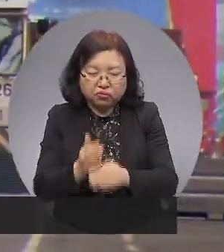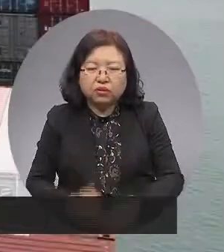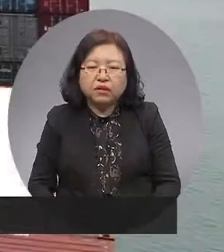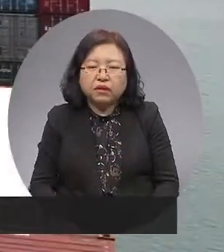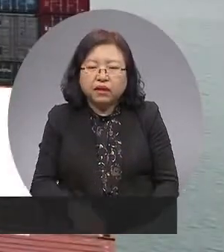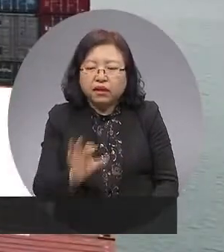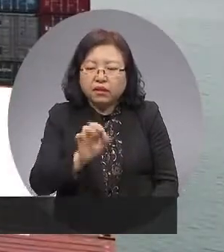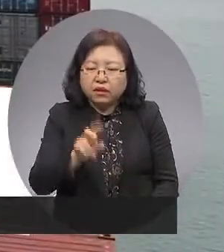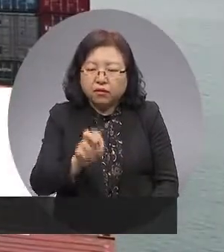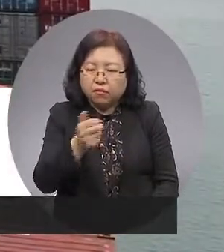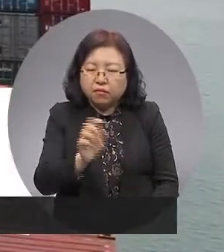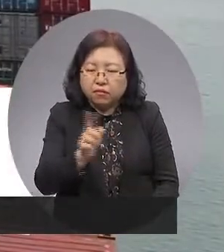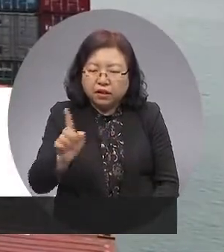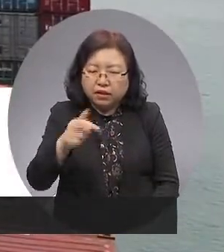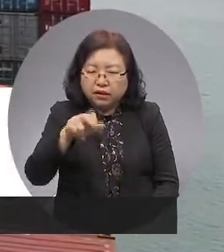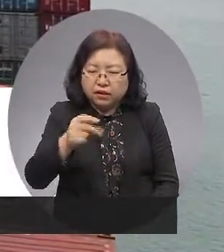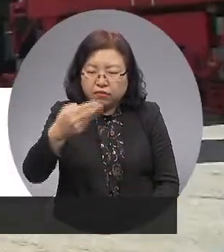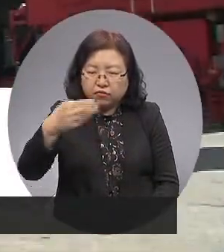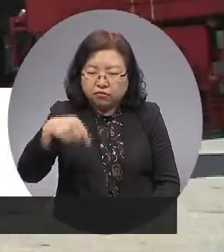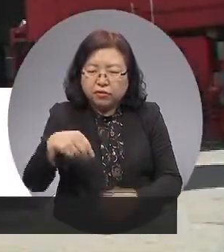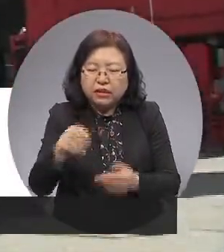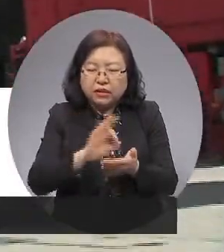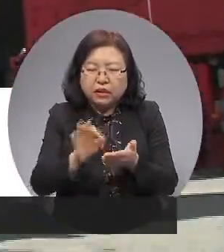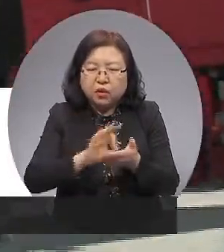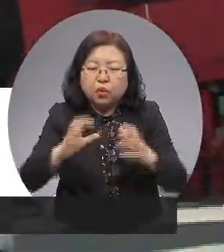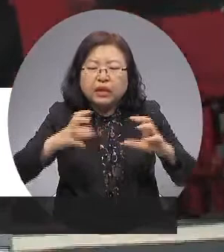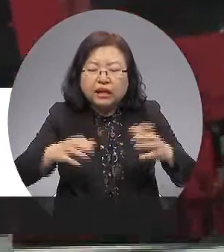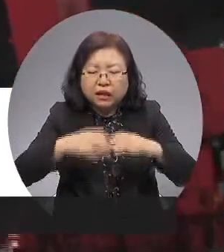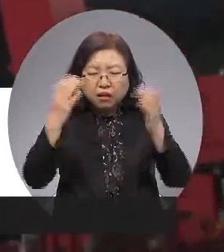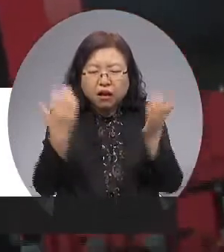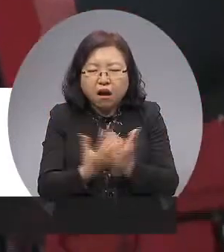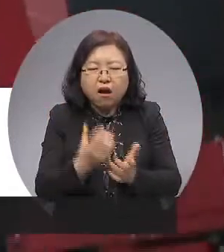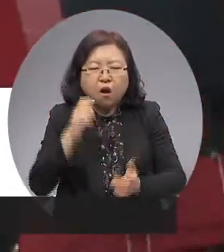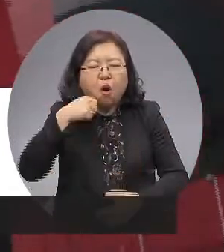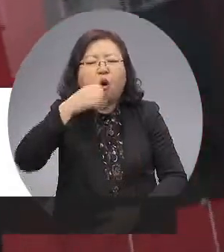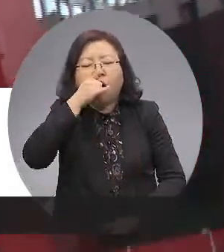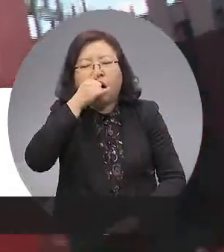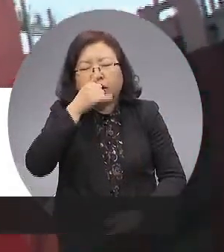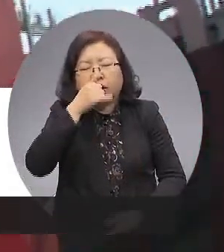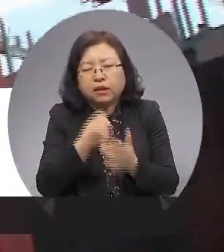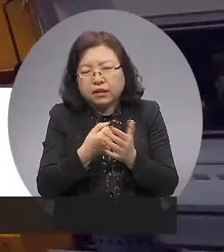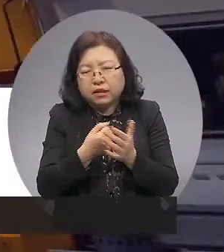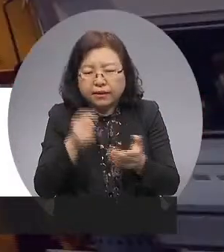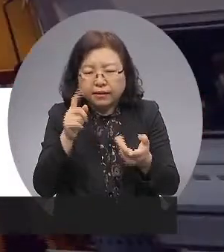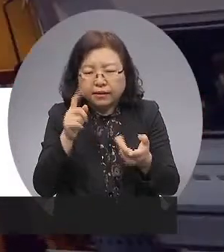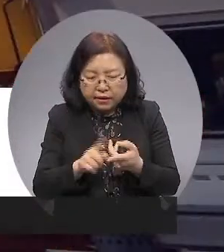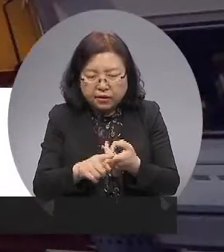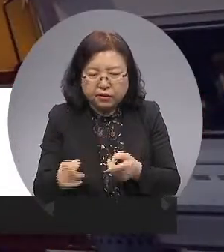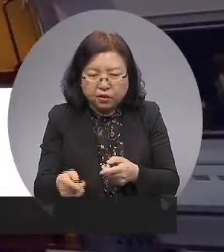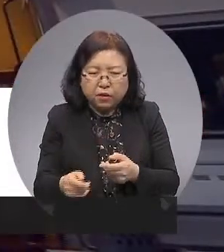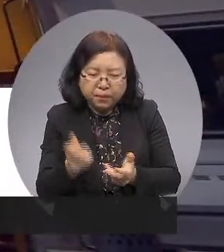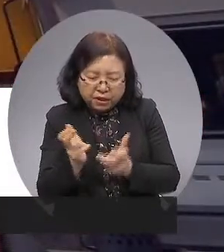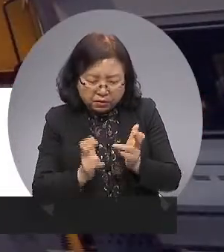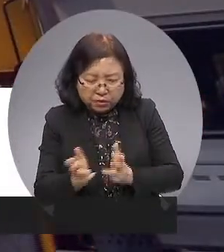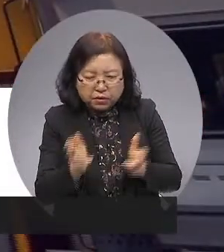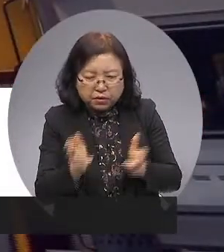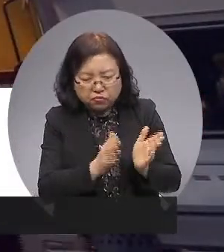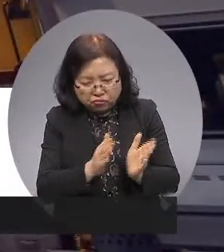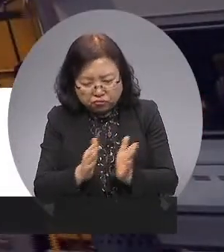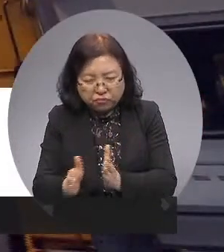염화칼륨을 사용하는 국가들이 다 같이 어려웠기 때문에 그런 부분에 대해서 적절하게 대응하려고 노력하는데